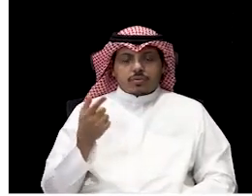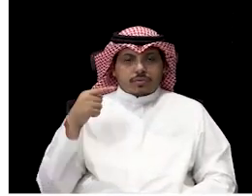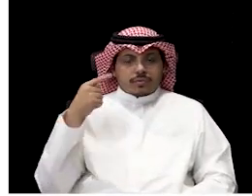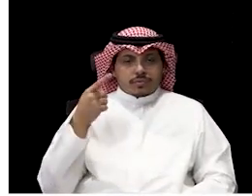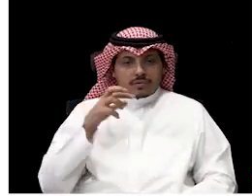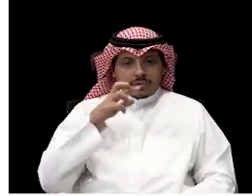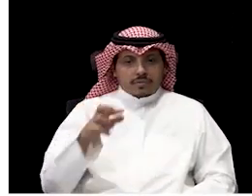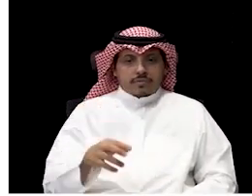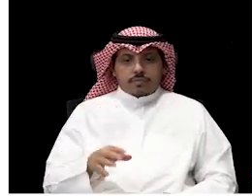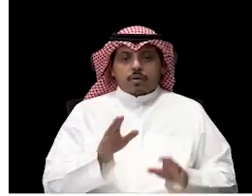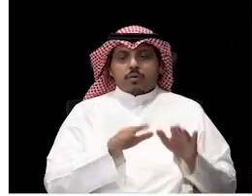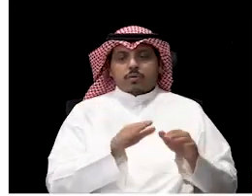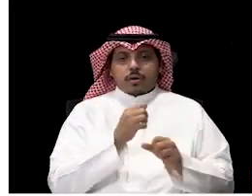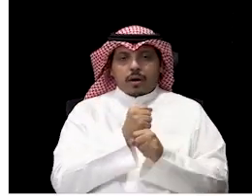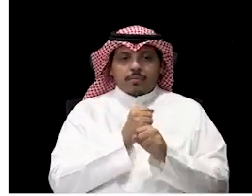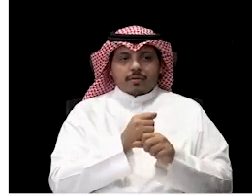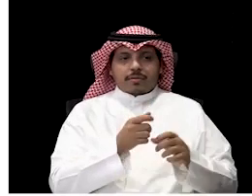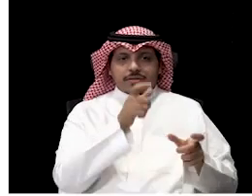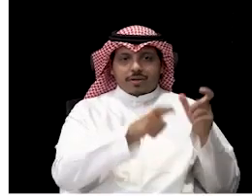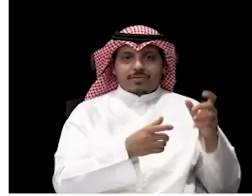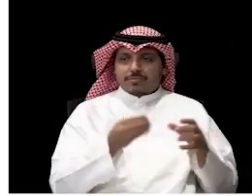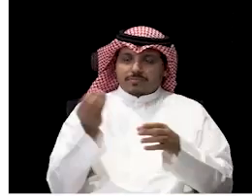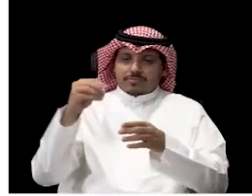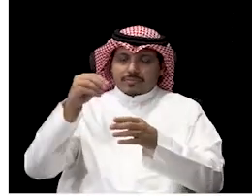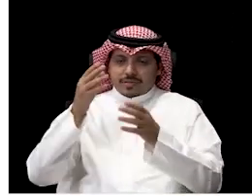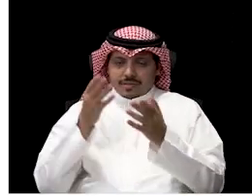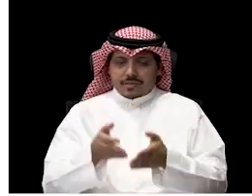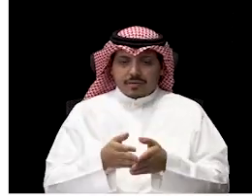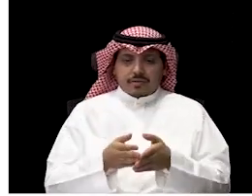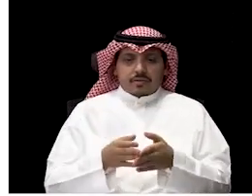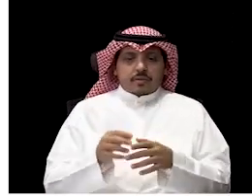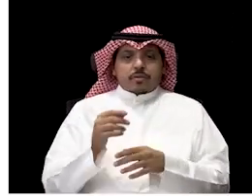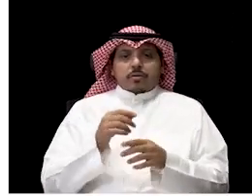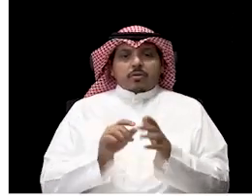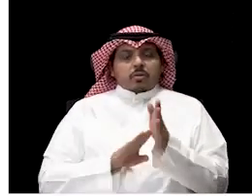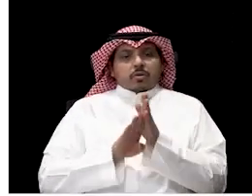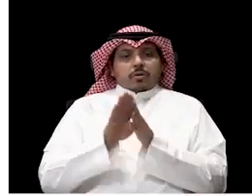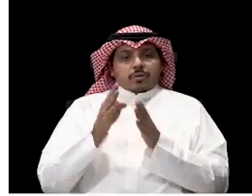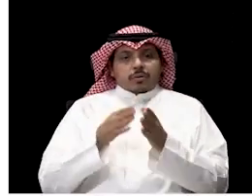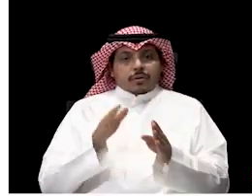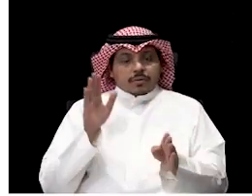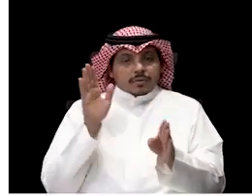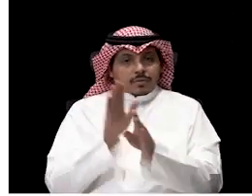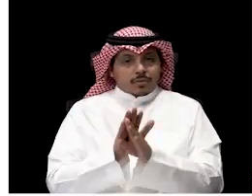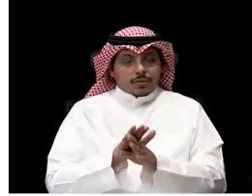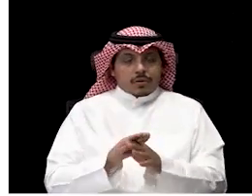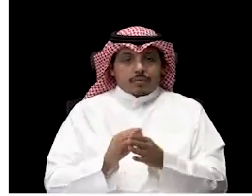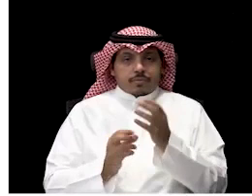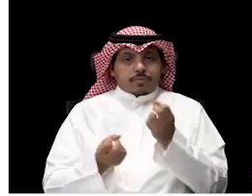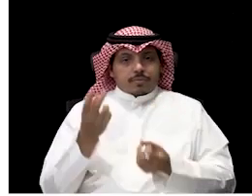أحسنتم، توفير فرص عمل لأفراد المجتمع، رفع مستويات الاقتصاد الوطني، دعم الإبداع